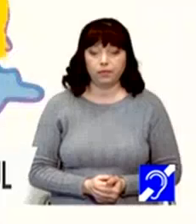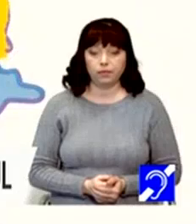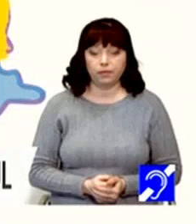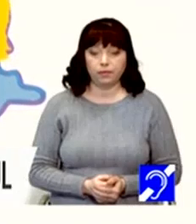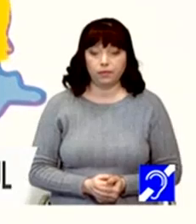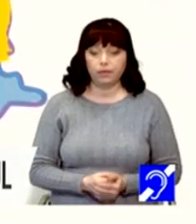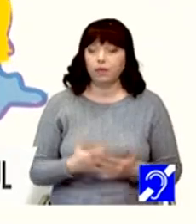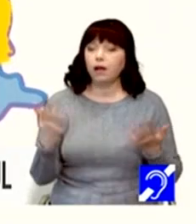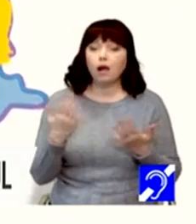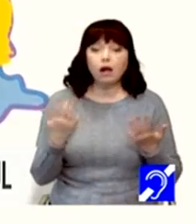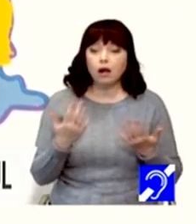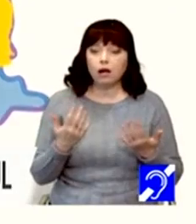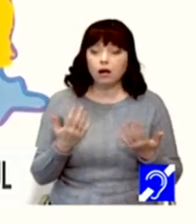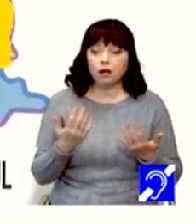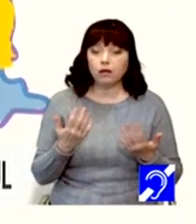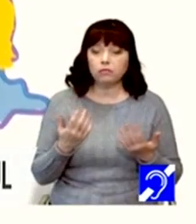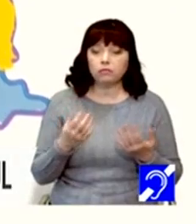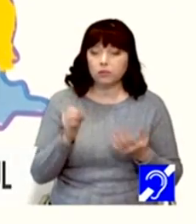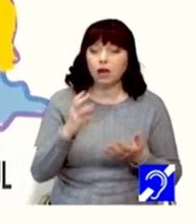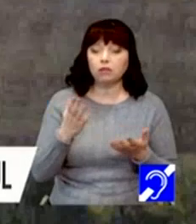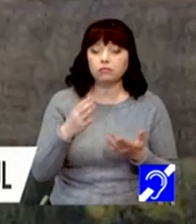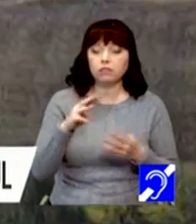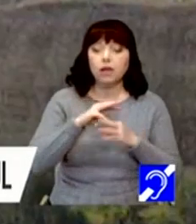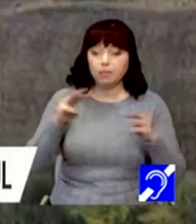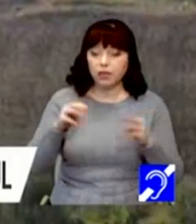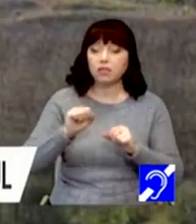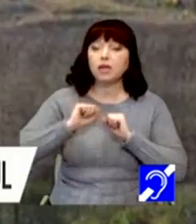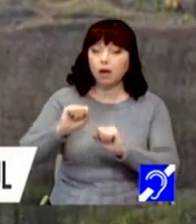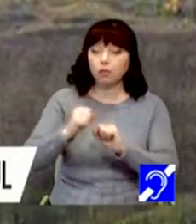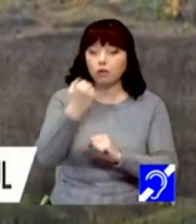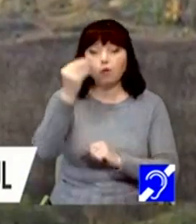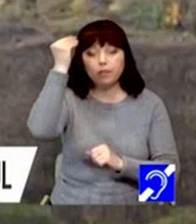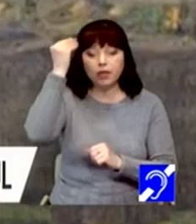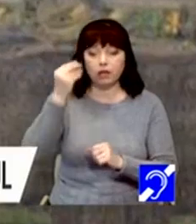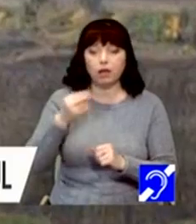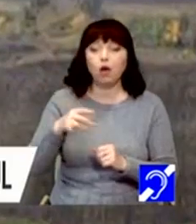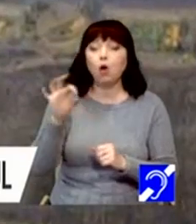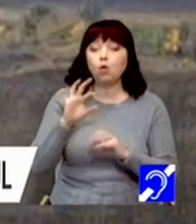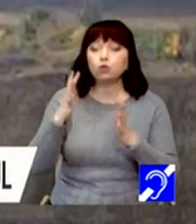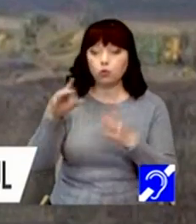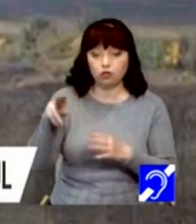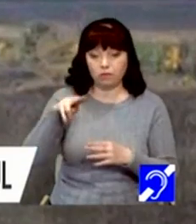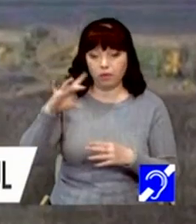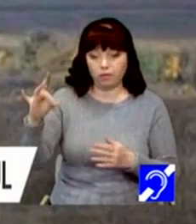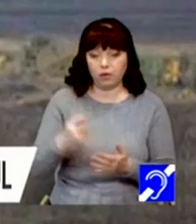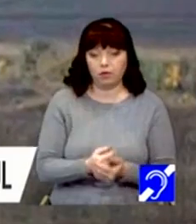Care este valoarea minimului român al Apărării privind incidentele din transnistria